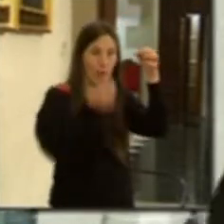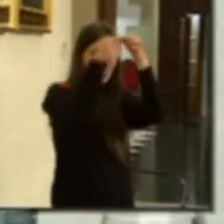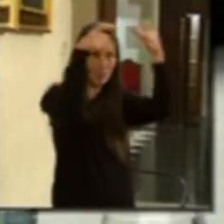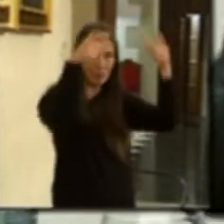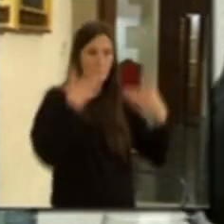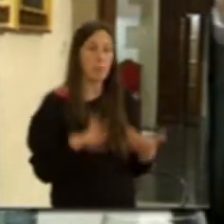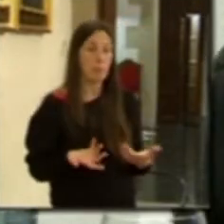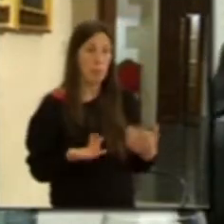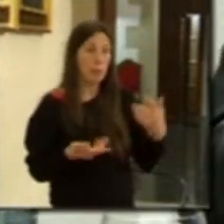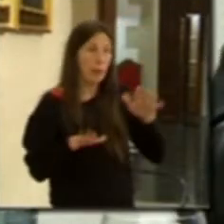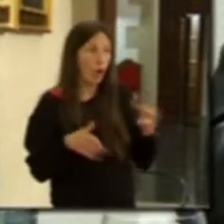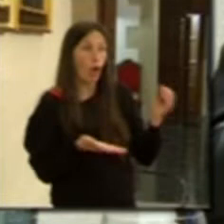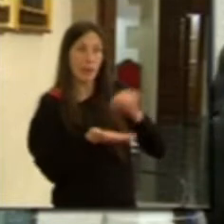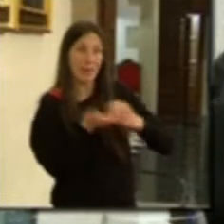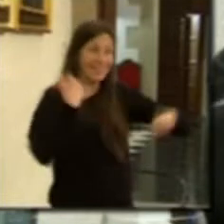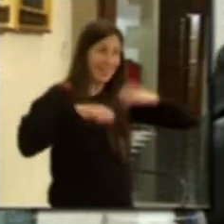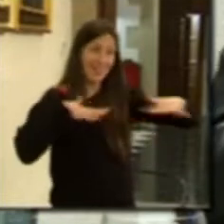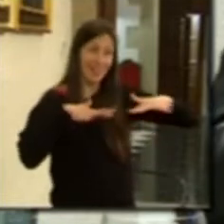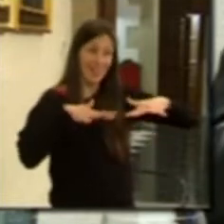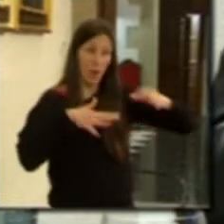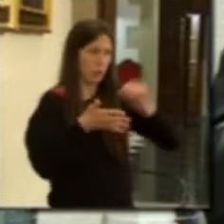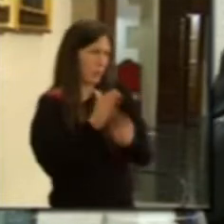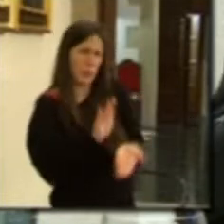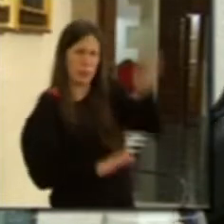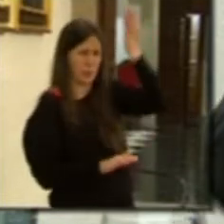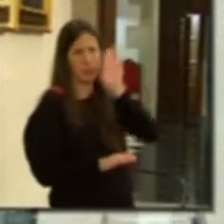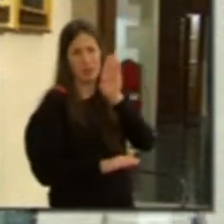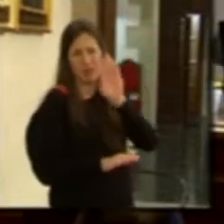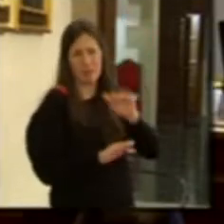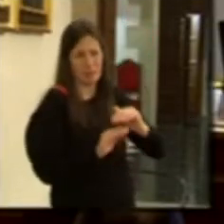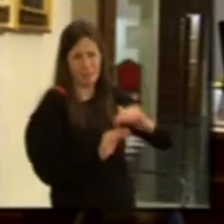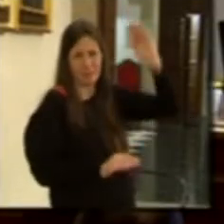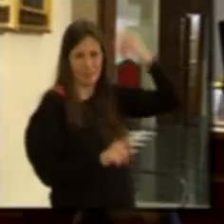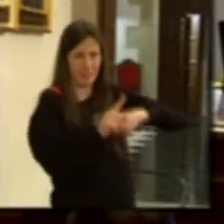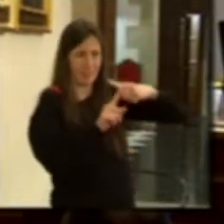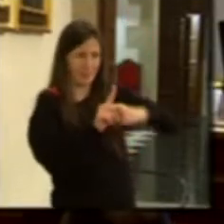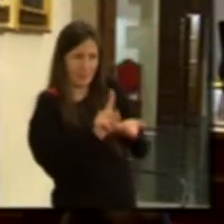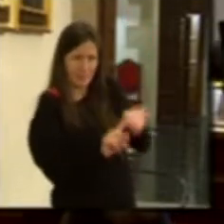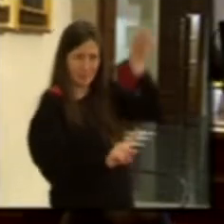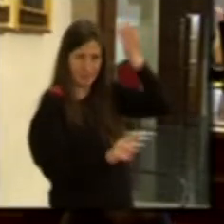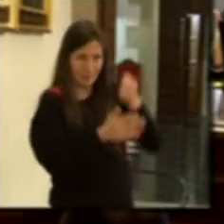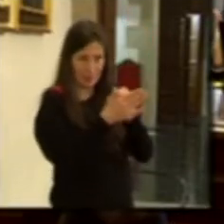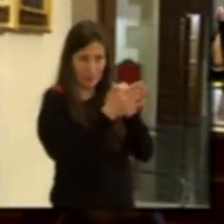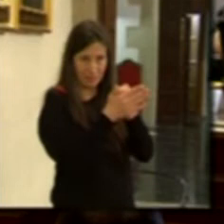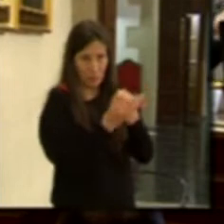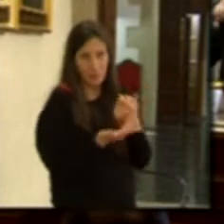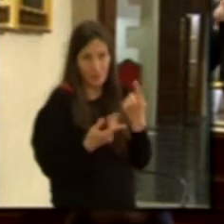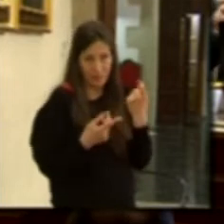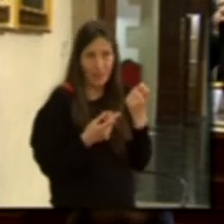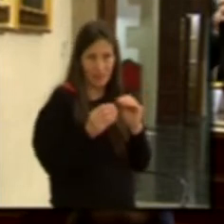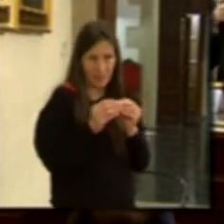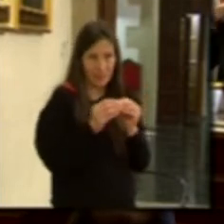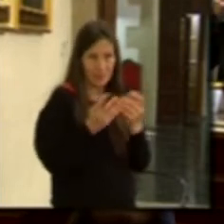xumbo, i la contaminació torna a estar al nivell que la teníem abans. Per tant, aquí hi ha un deure pendent de fer. El que passa